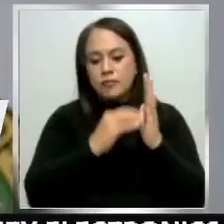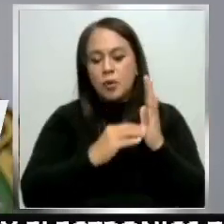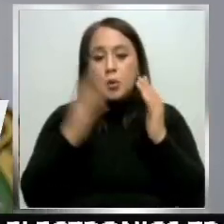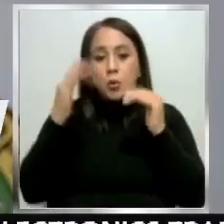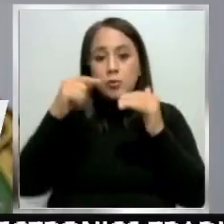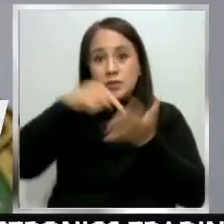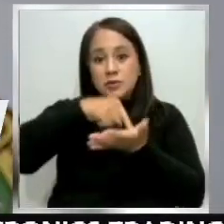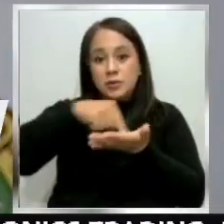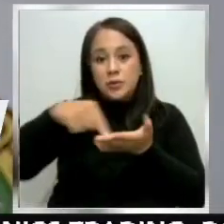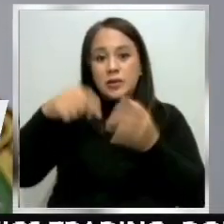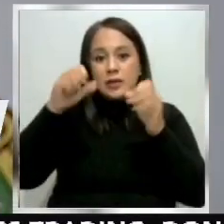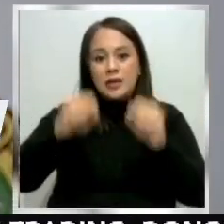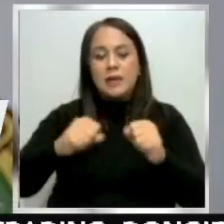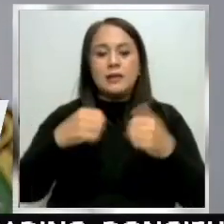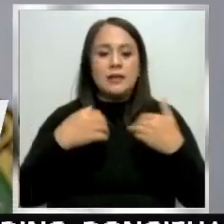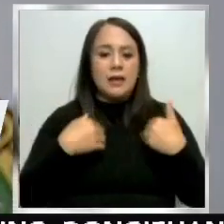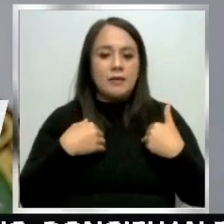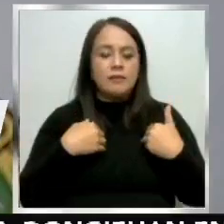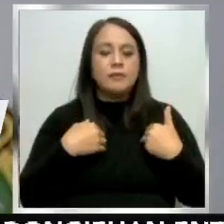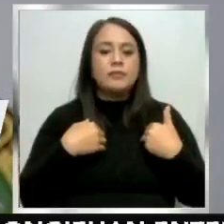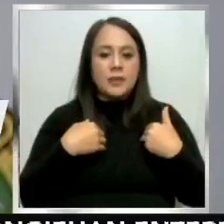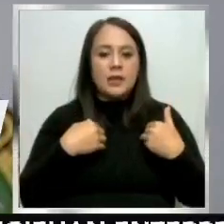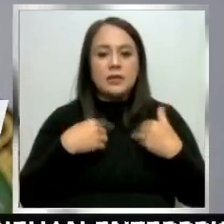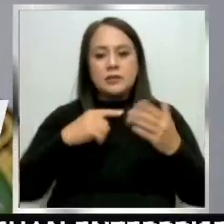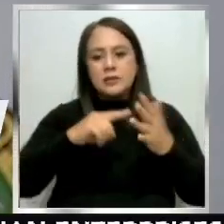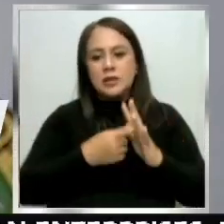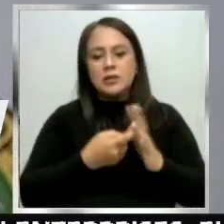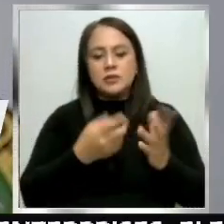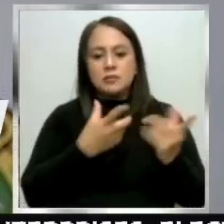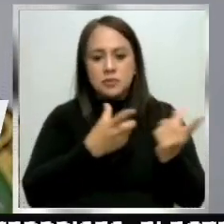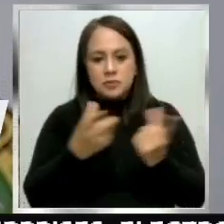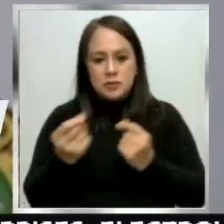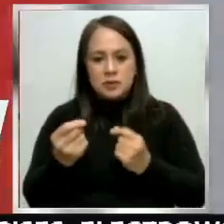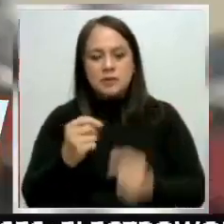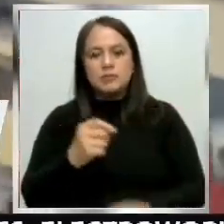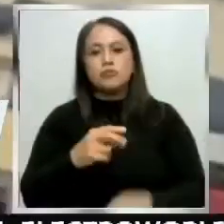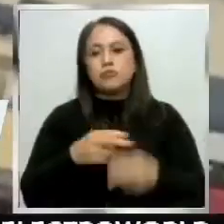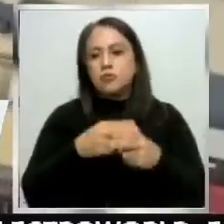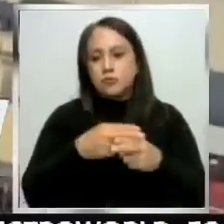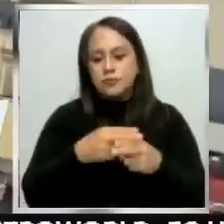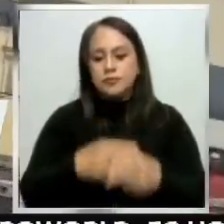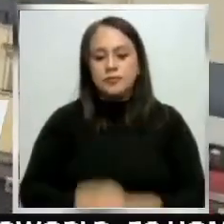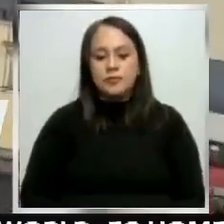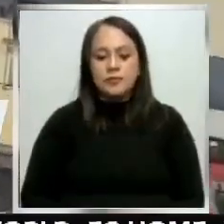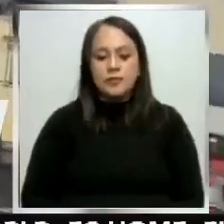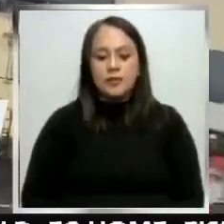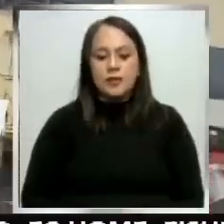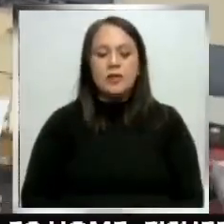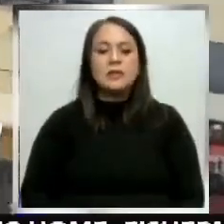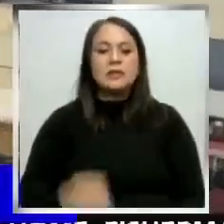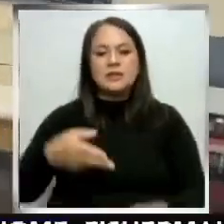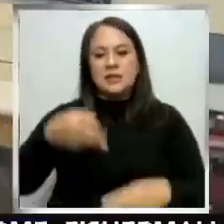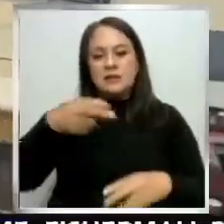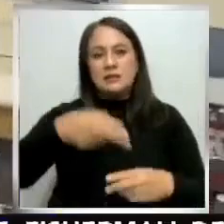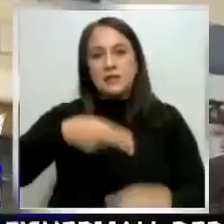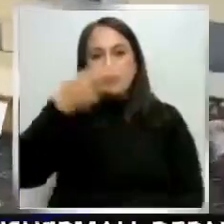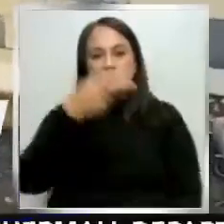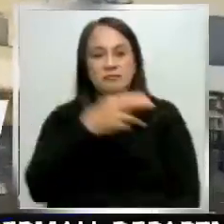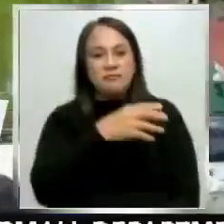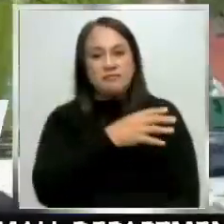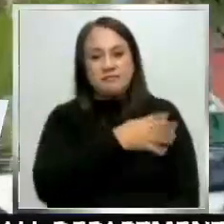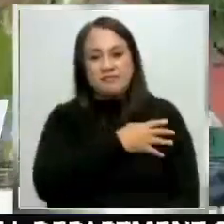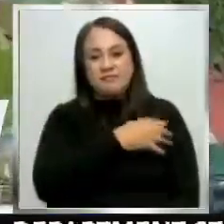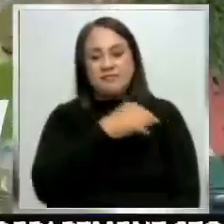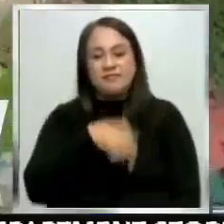can issue and we can start our implementation the soonest time possible. Bagamat tumaas ang positivity rate sa Metro Manila at